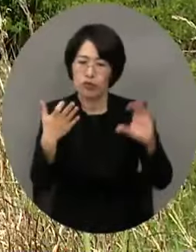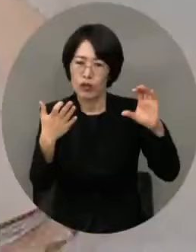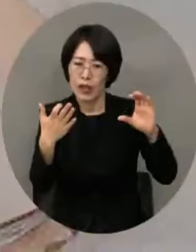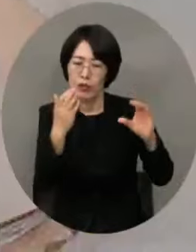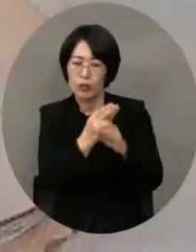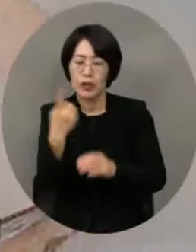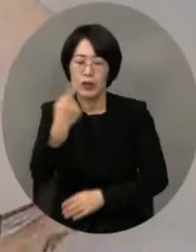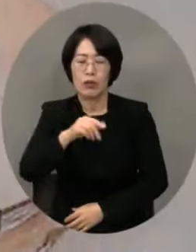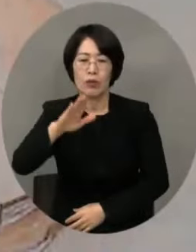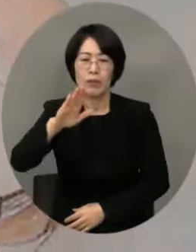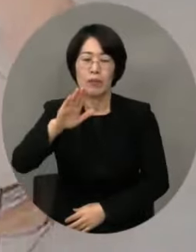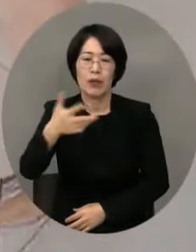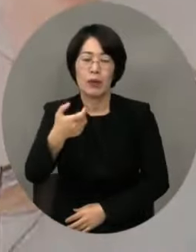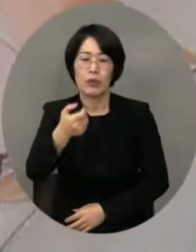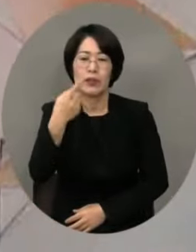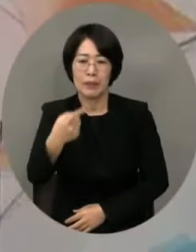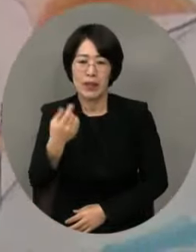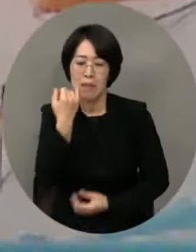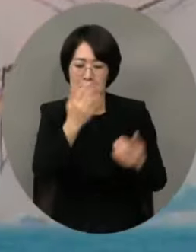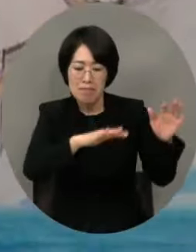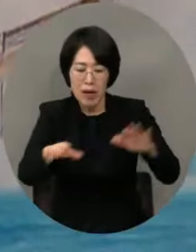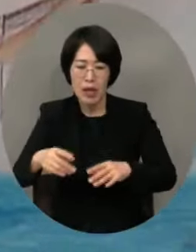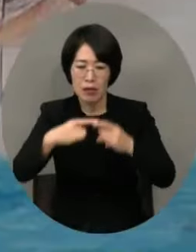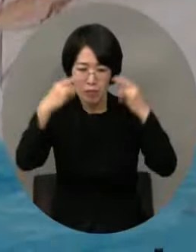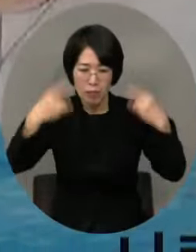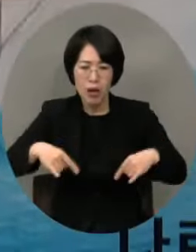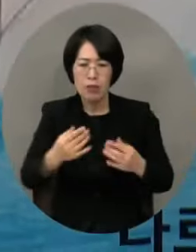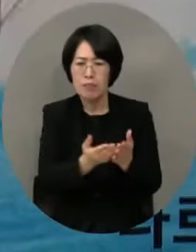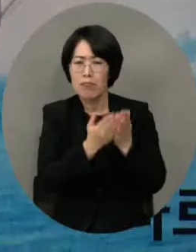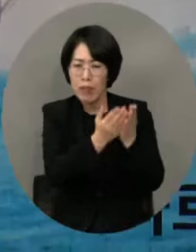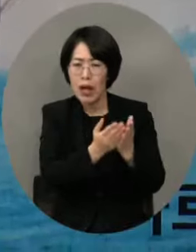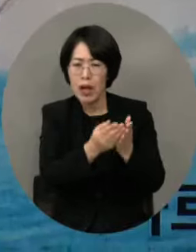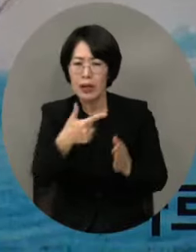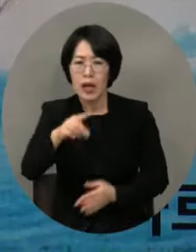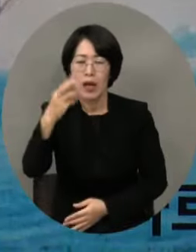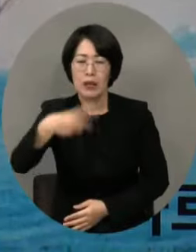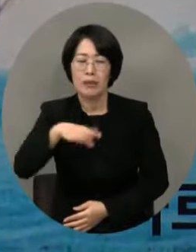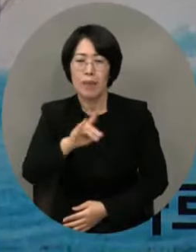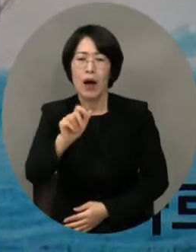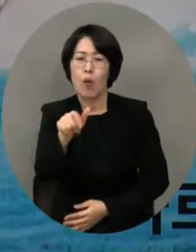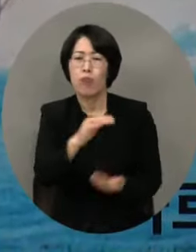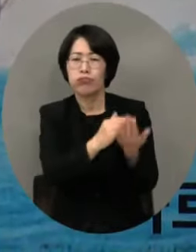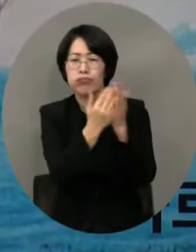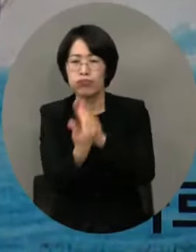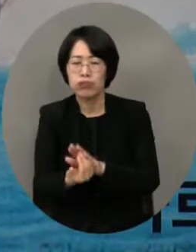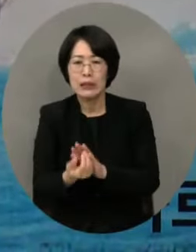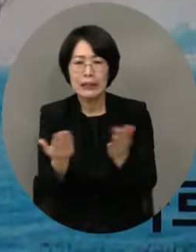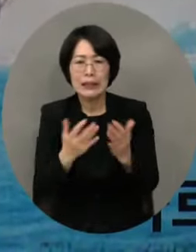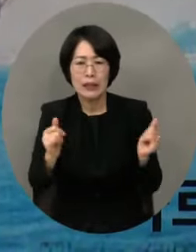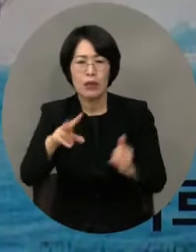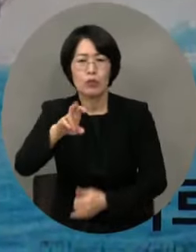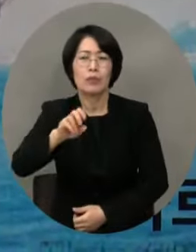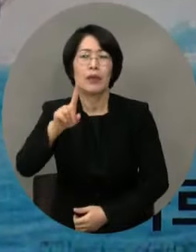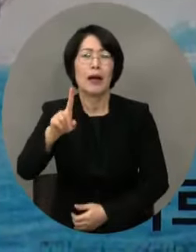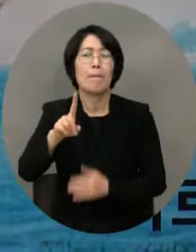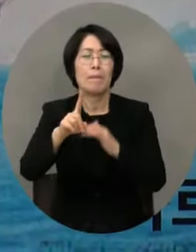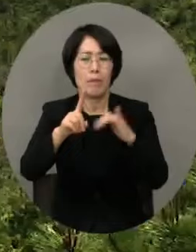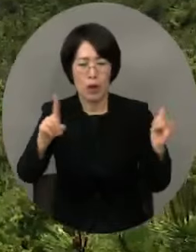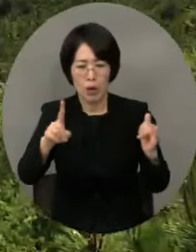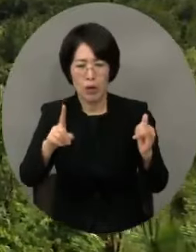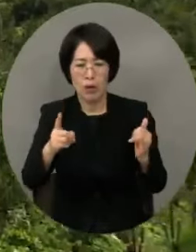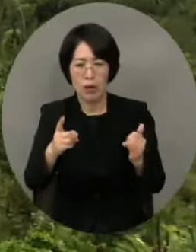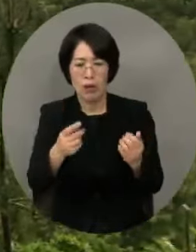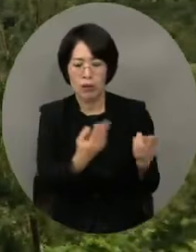1851년 미포 해안으로 프랑스 포경선 바로가 좌초돼 선원 29명이 비금도 떠밀려